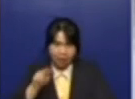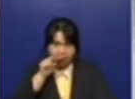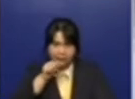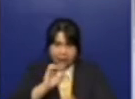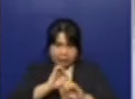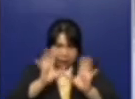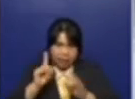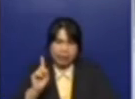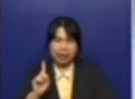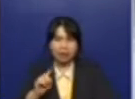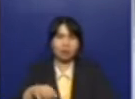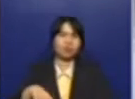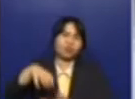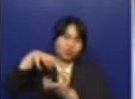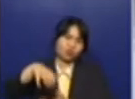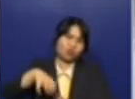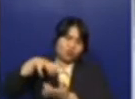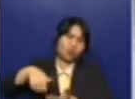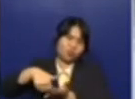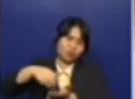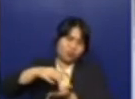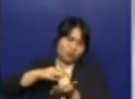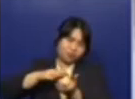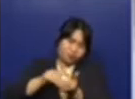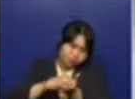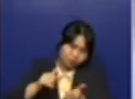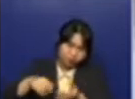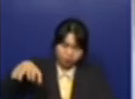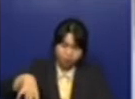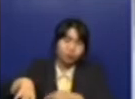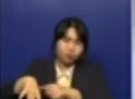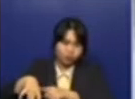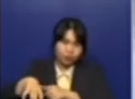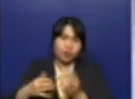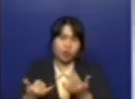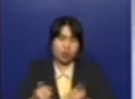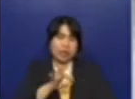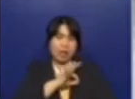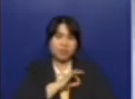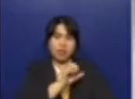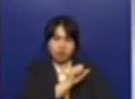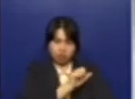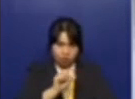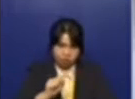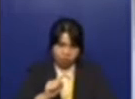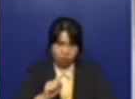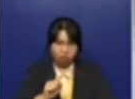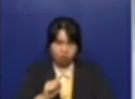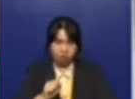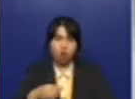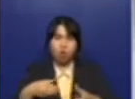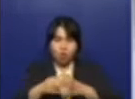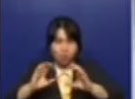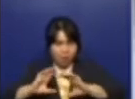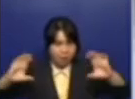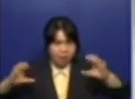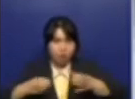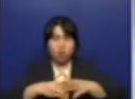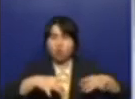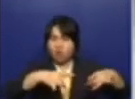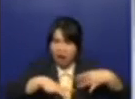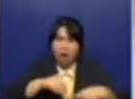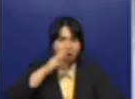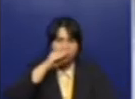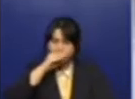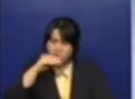บ่อนการพนันวันนี้สมาชิกสภาผู้แทนราษฎรทั้งฝ่ายค้านและฝ่ายรัฐบาลเนี่ยได้พูดถึงเรื่องบ่อน